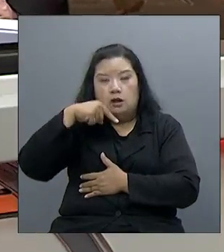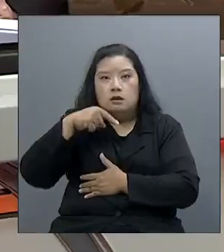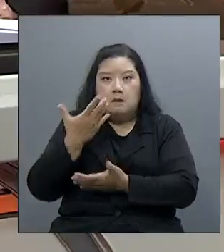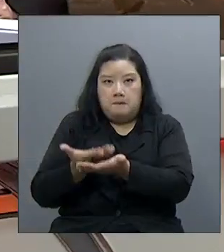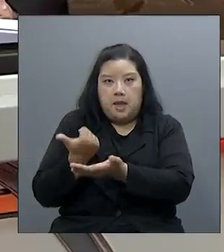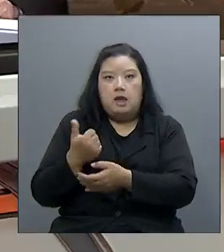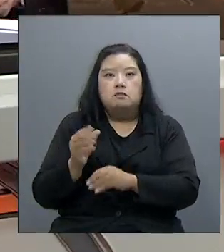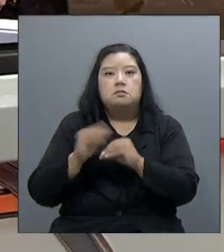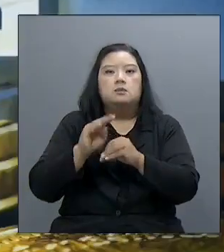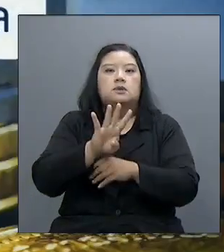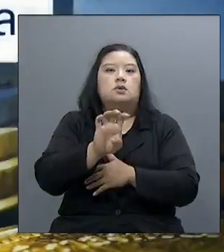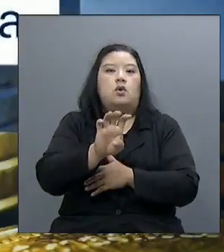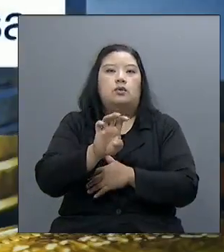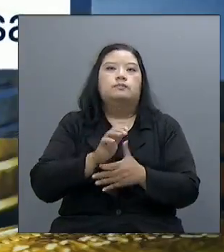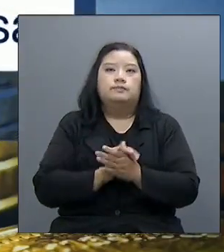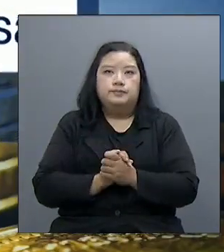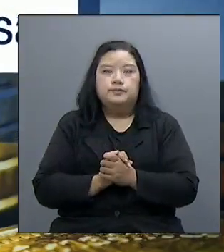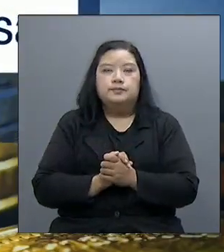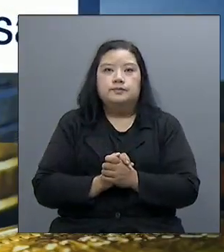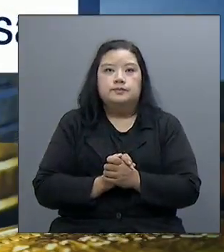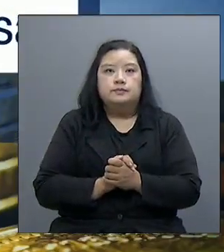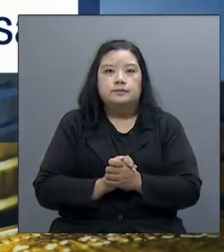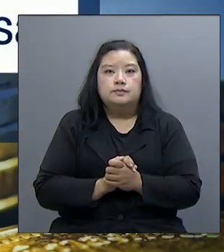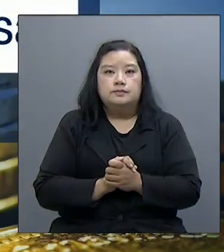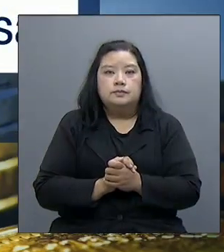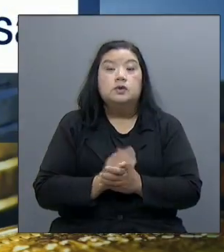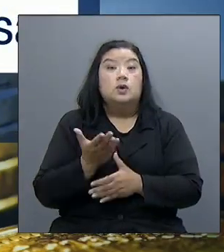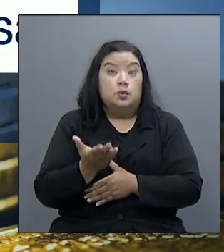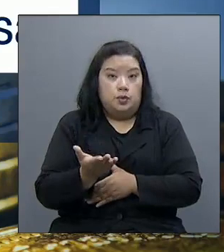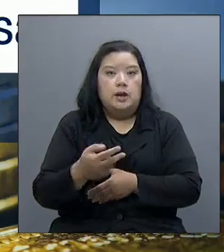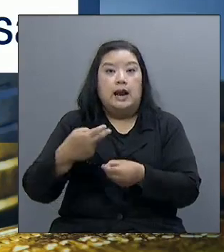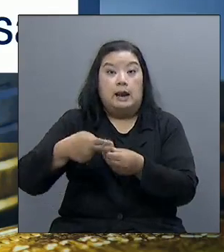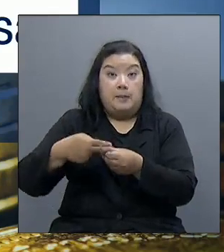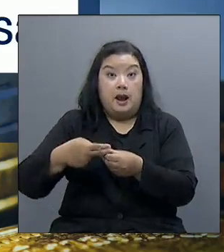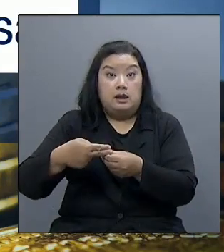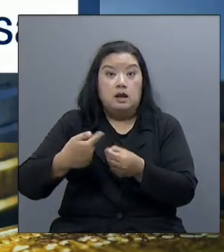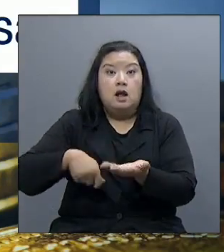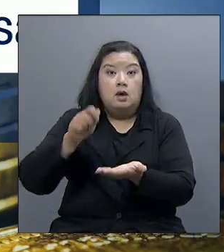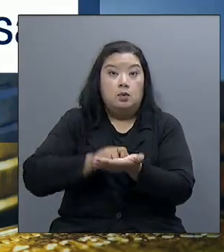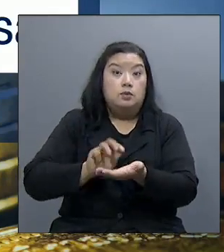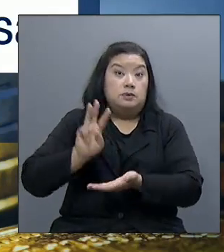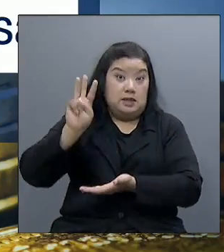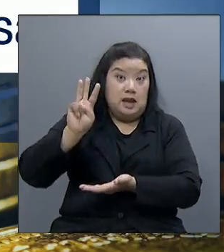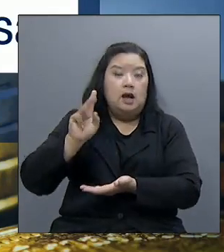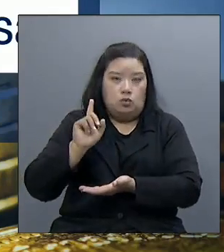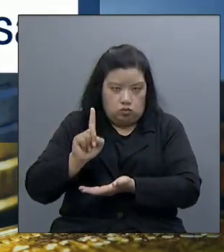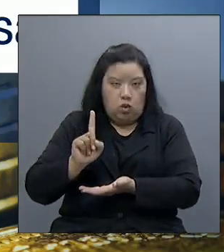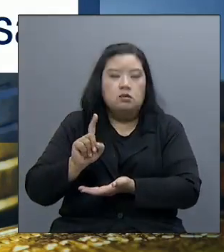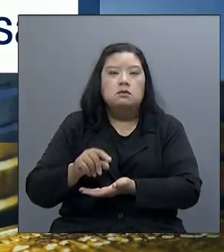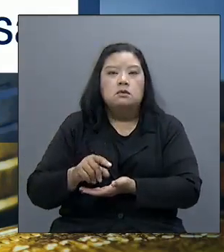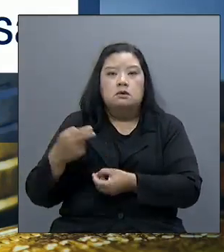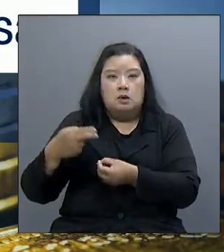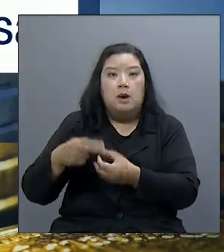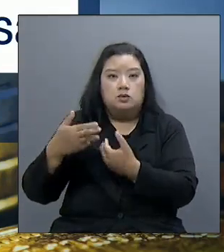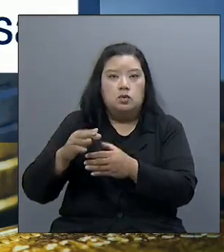400บาทค่ะสัญญาน้ำมันดิบเวสเกัส่งมอบในเดือนพฤศจิกายนปรับตัวขึ้นมา